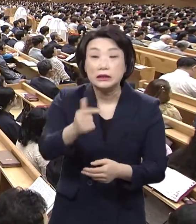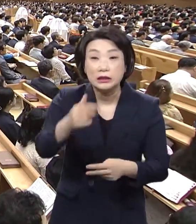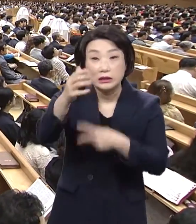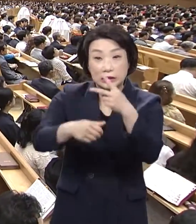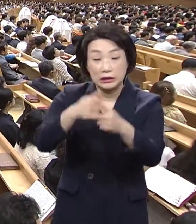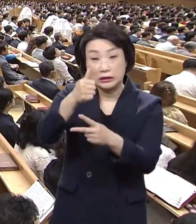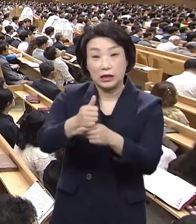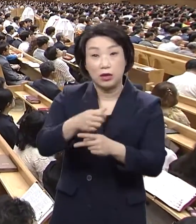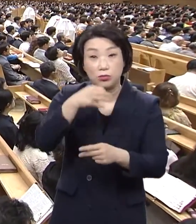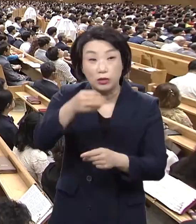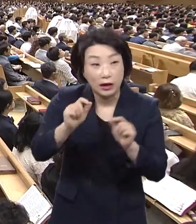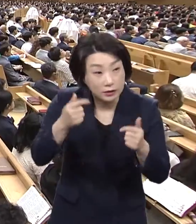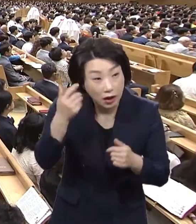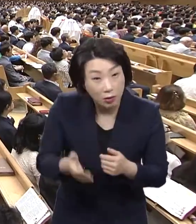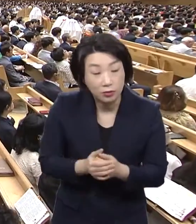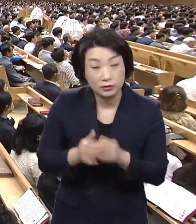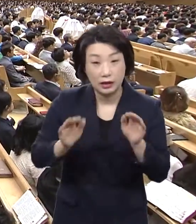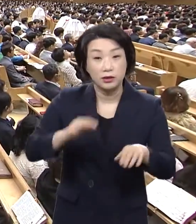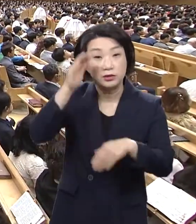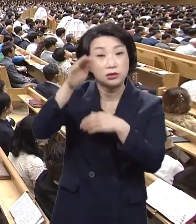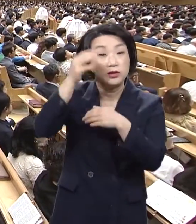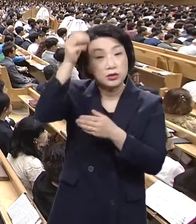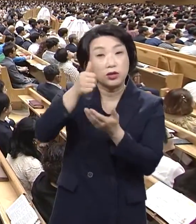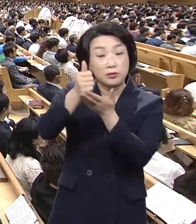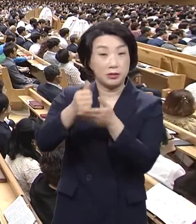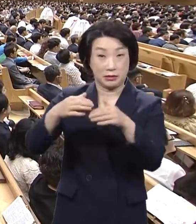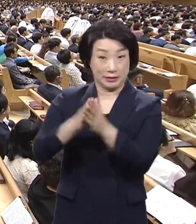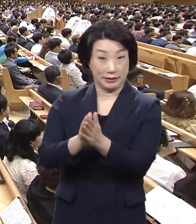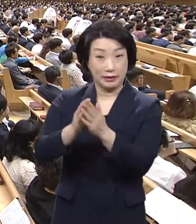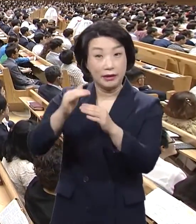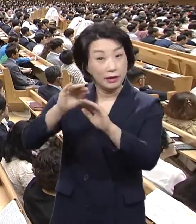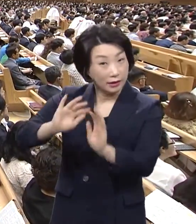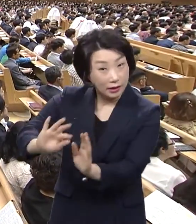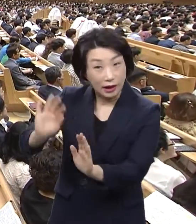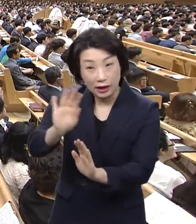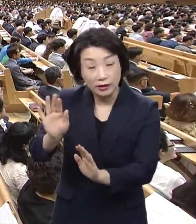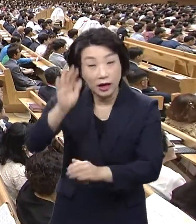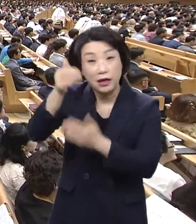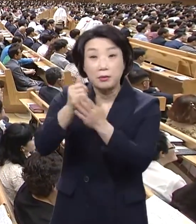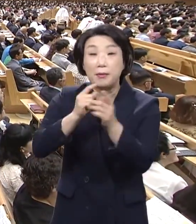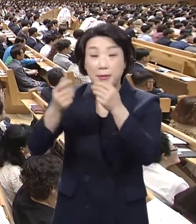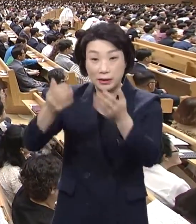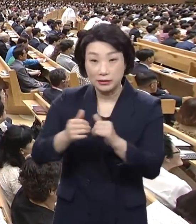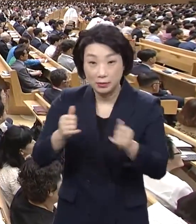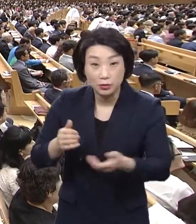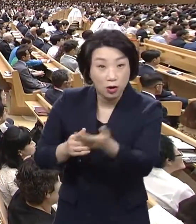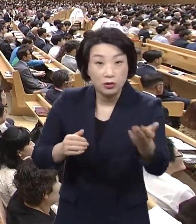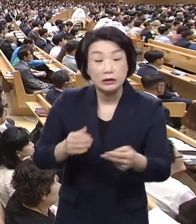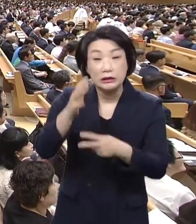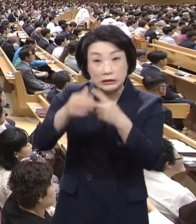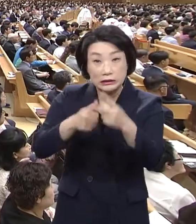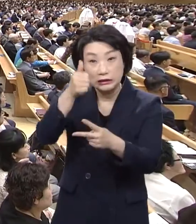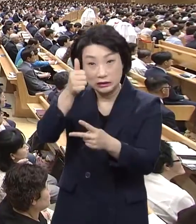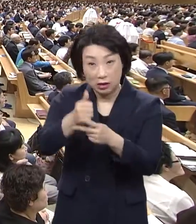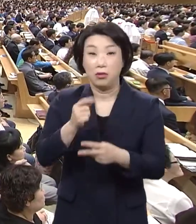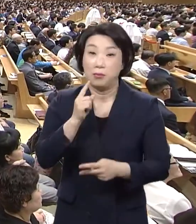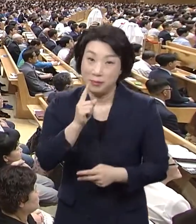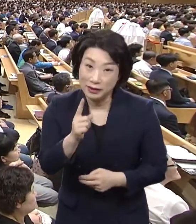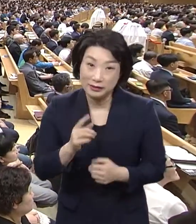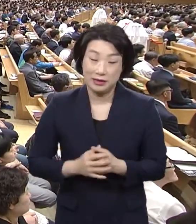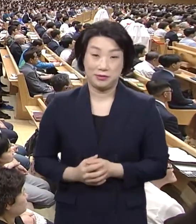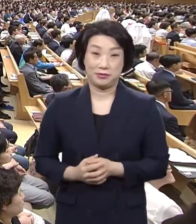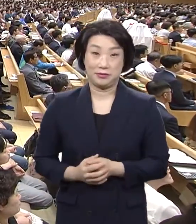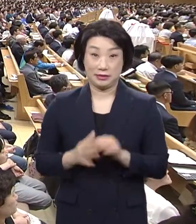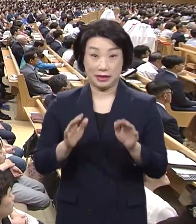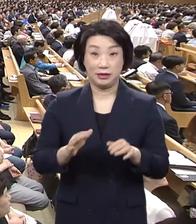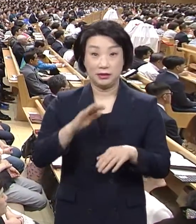하지 아니하였느냐. 성령은 패하지 못하나니 하나님의 말씀을 받은 사람들은 신이라 하셨거든. 자,